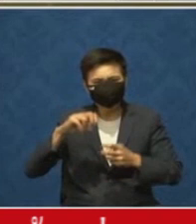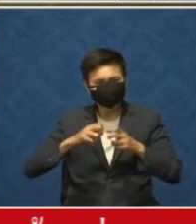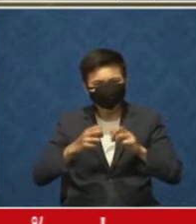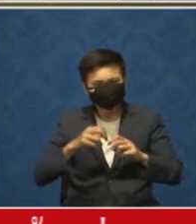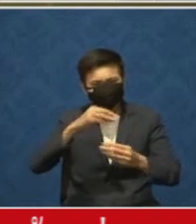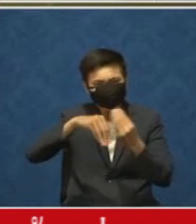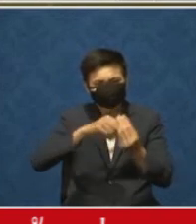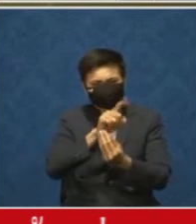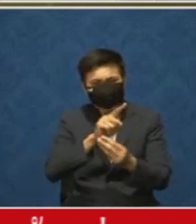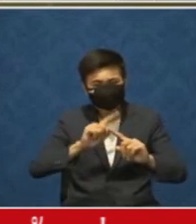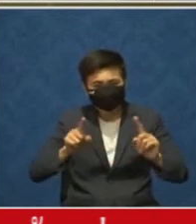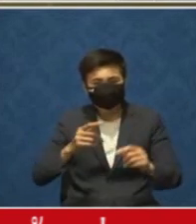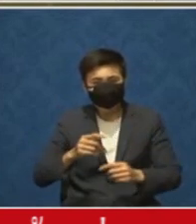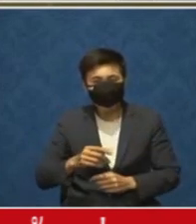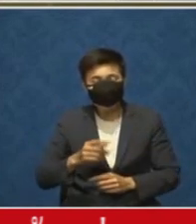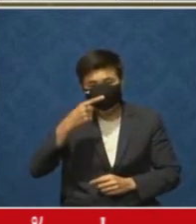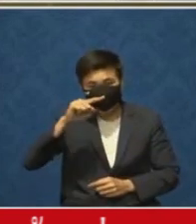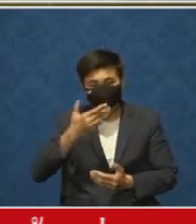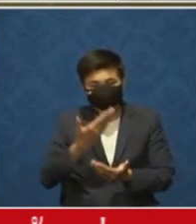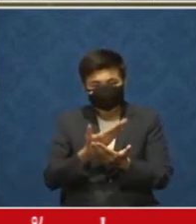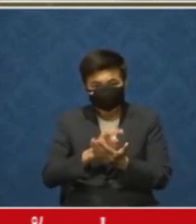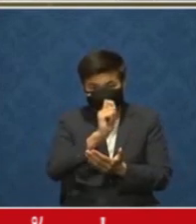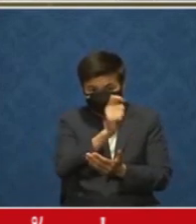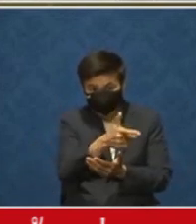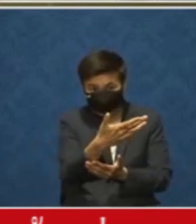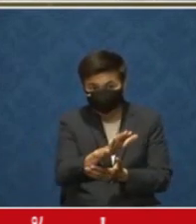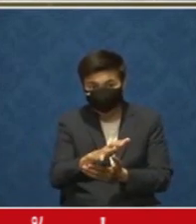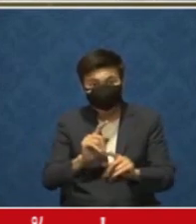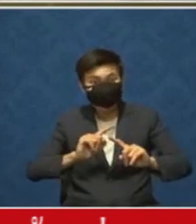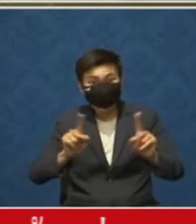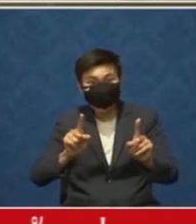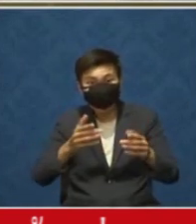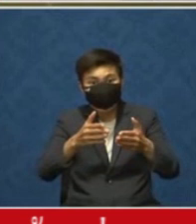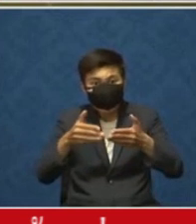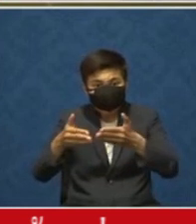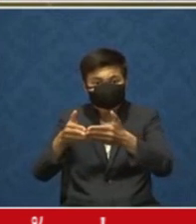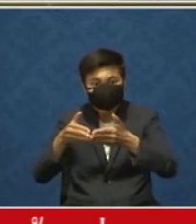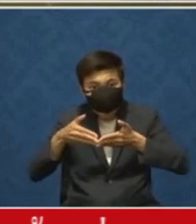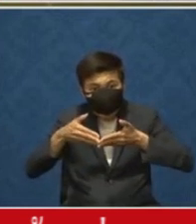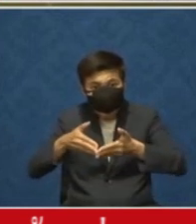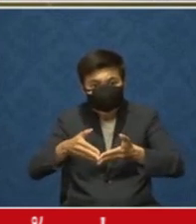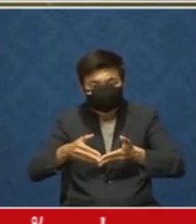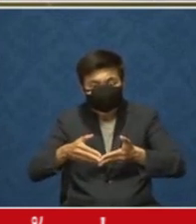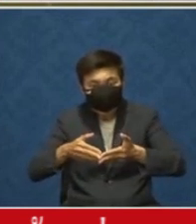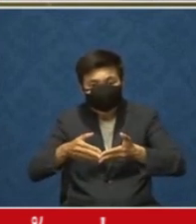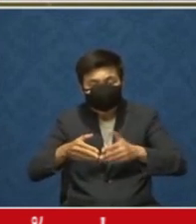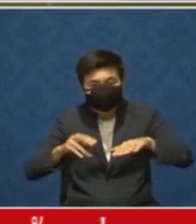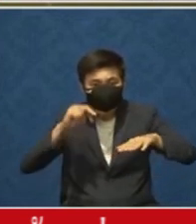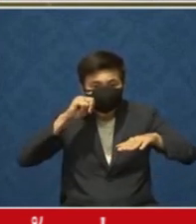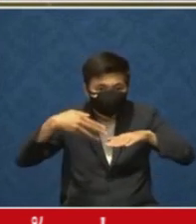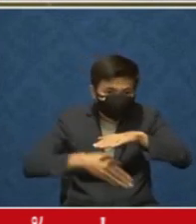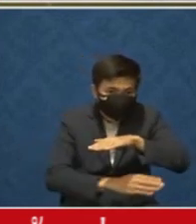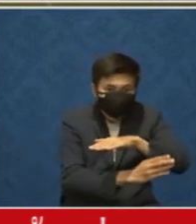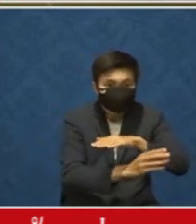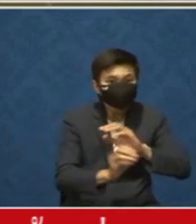ครับแต่เราจ่ายเงินไปแล้วปรากฏว่าไม่มีเรือดำน้ำครับซึ่งผมต้องเรียนท่านประ